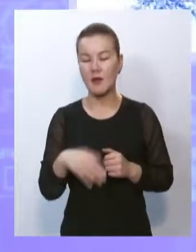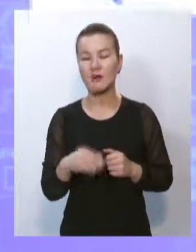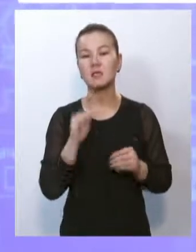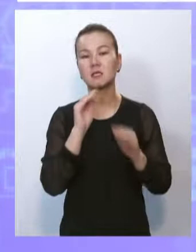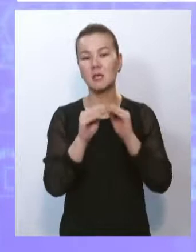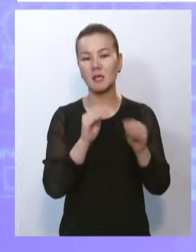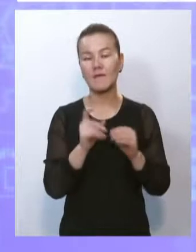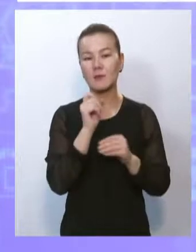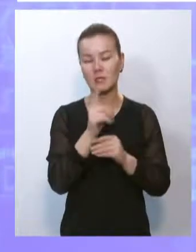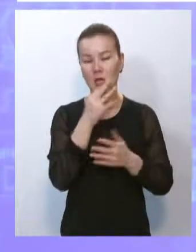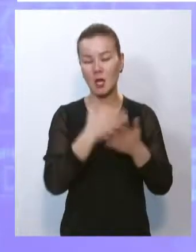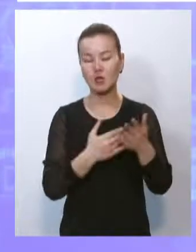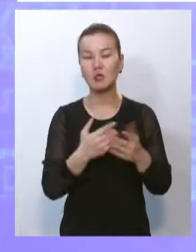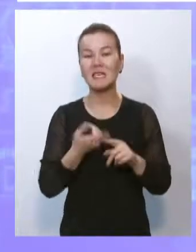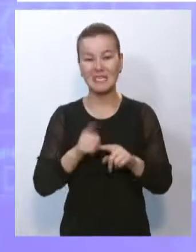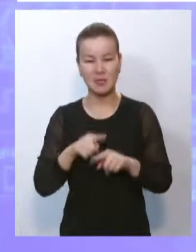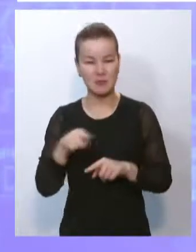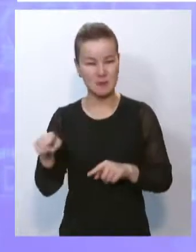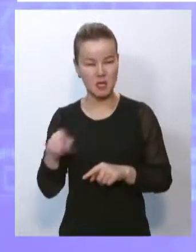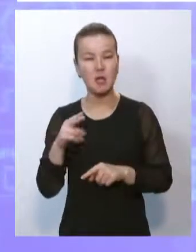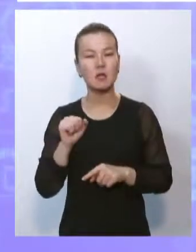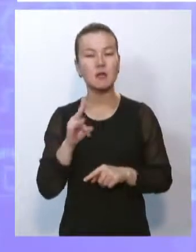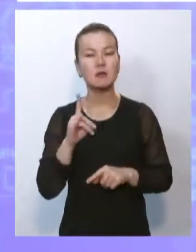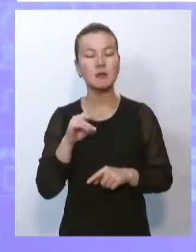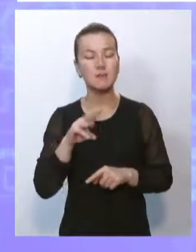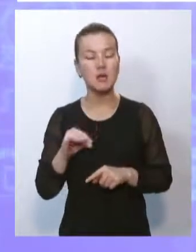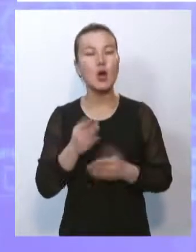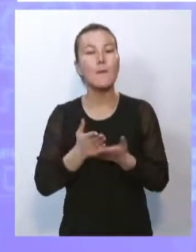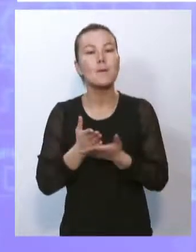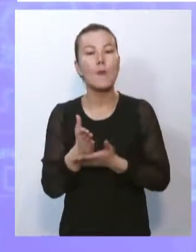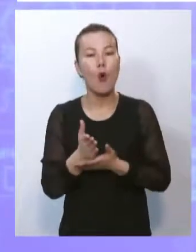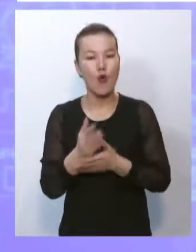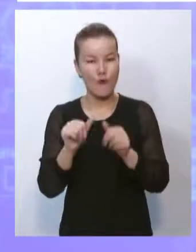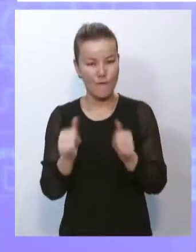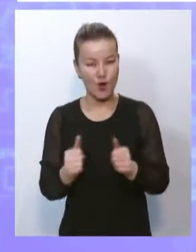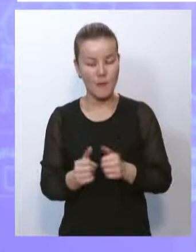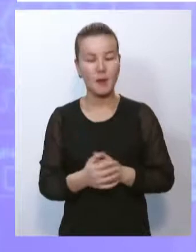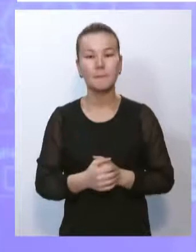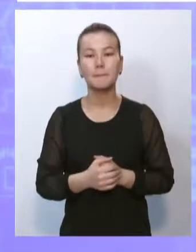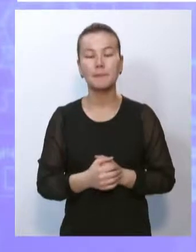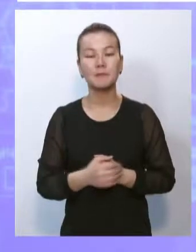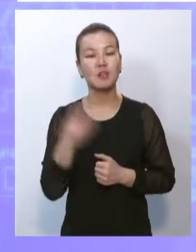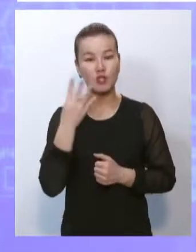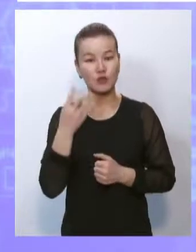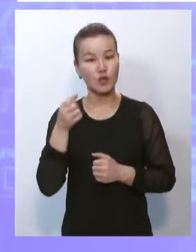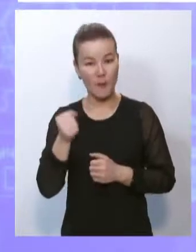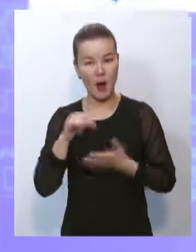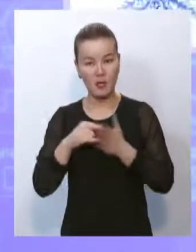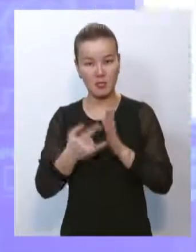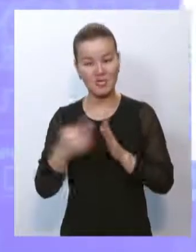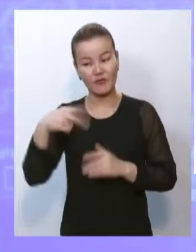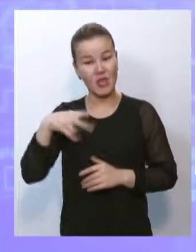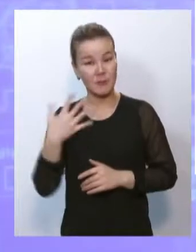задачу с этими данными в прямой форме в четвертом классе